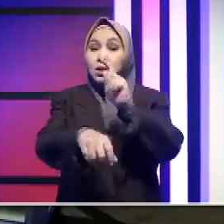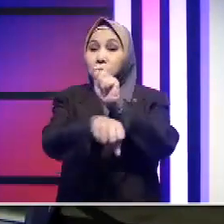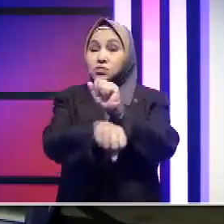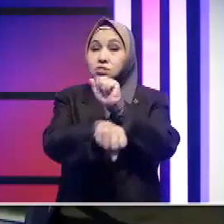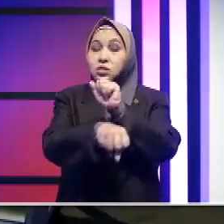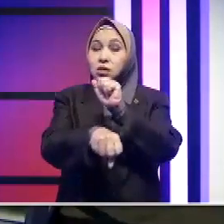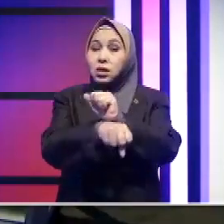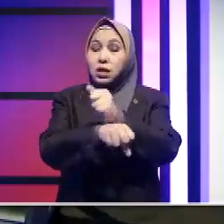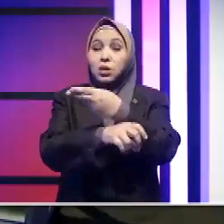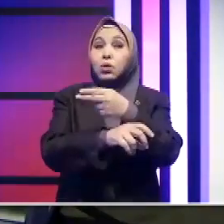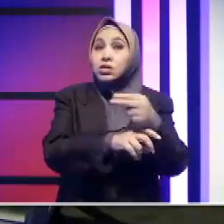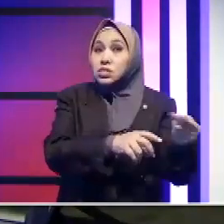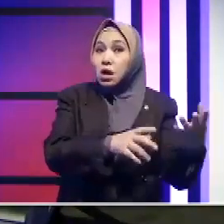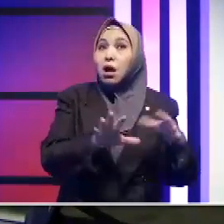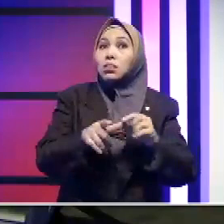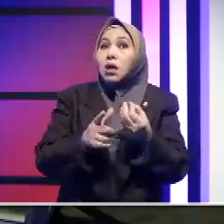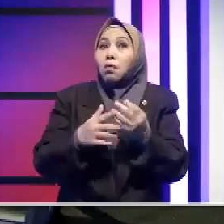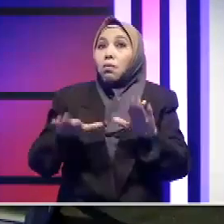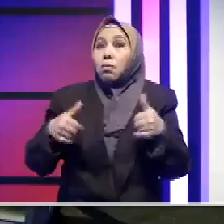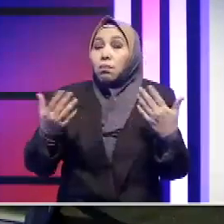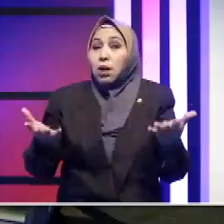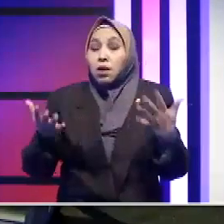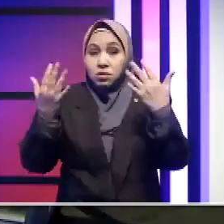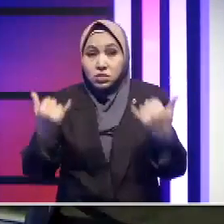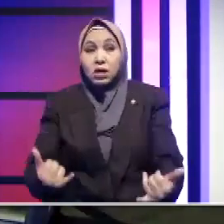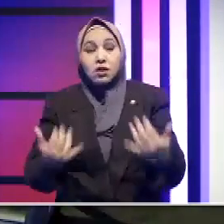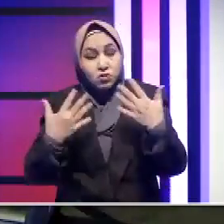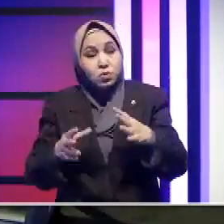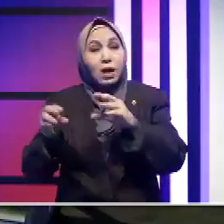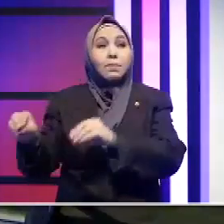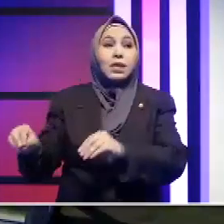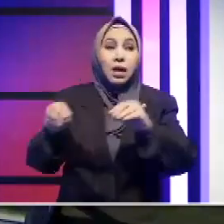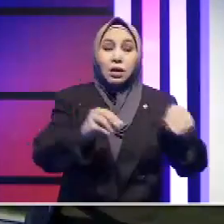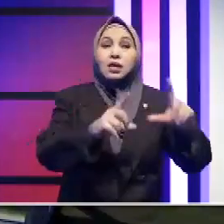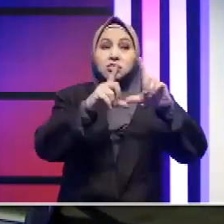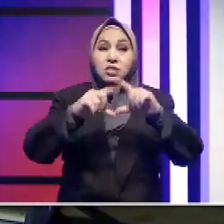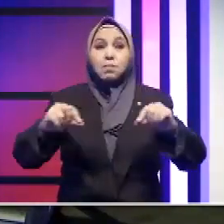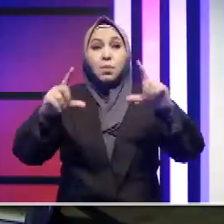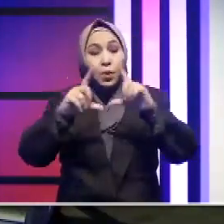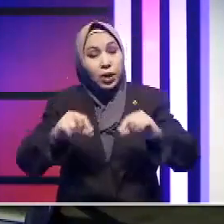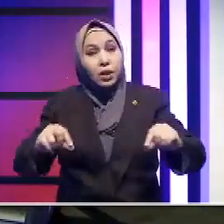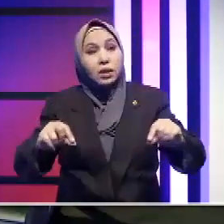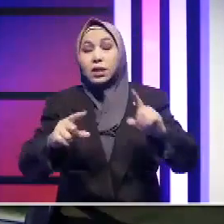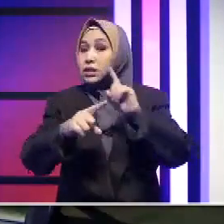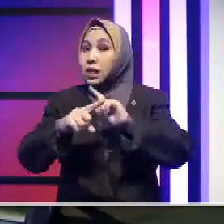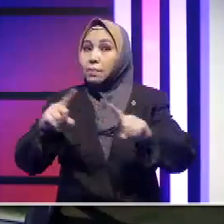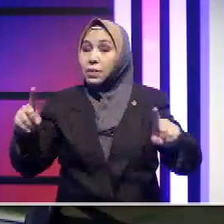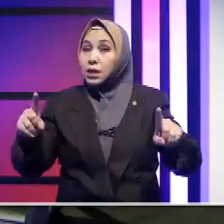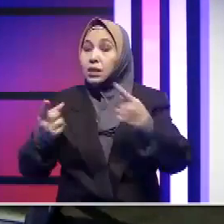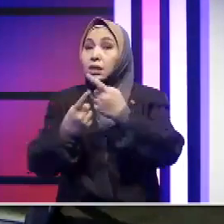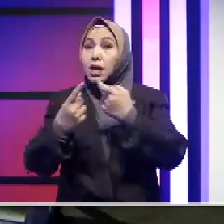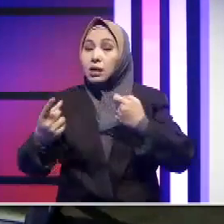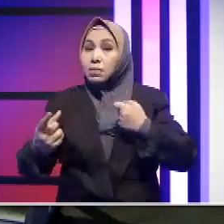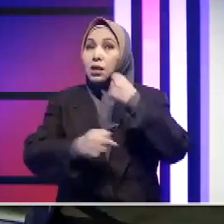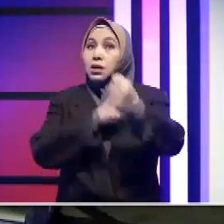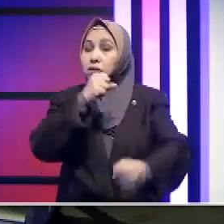sebelum ini atau masih lagi Hai sekarang sudah pindah kejepang John ya tapi dari pada